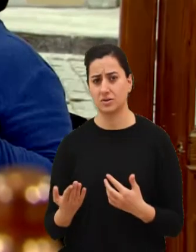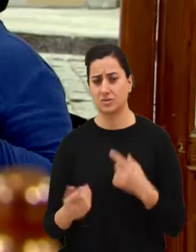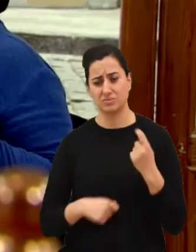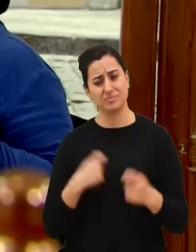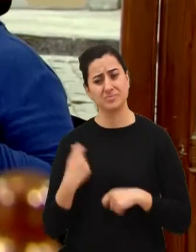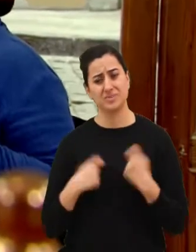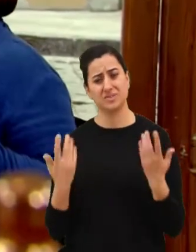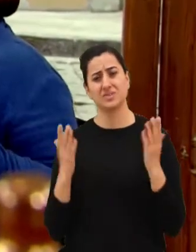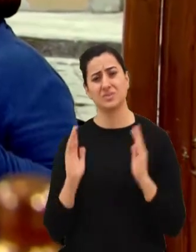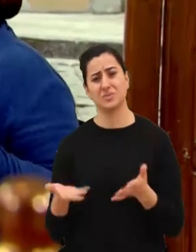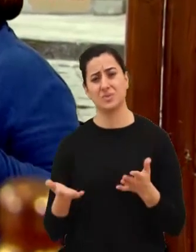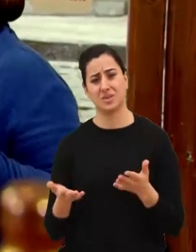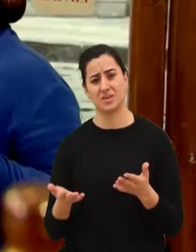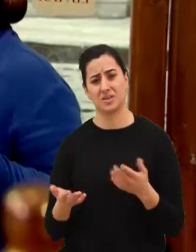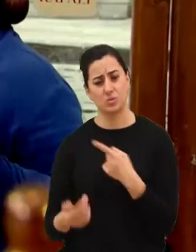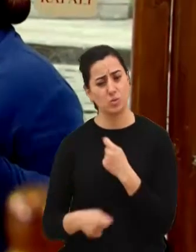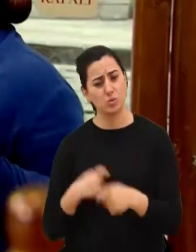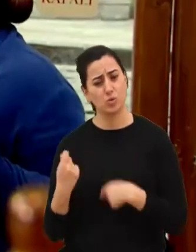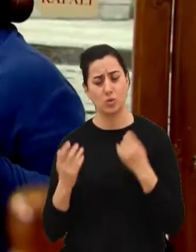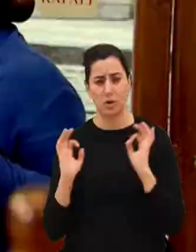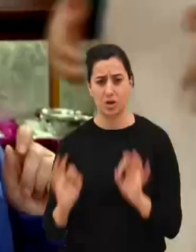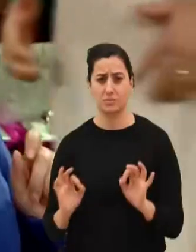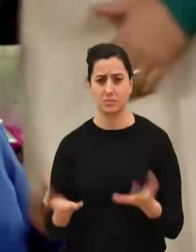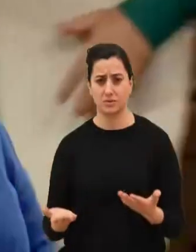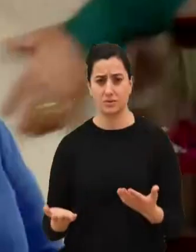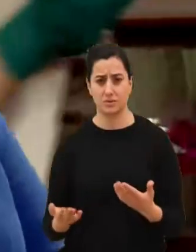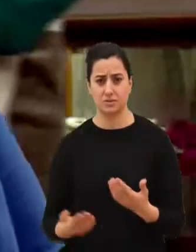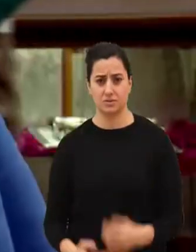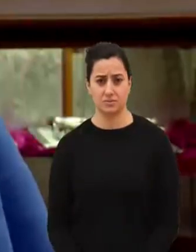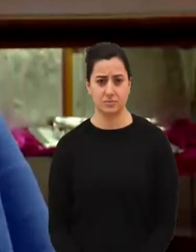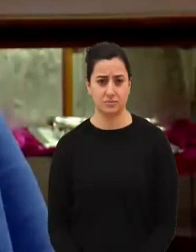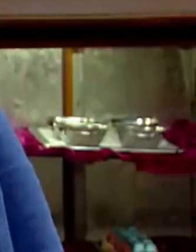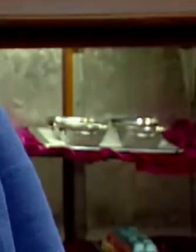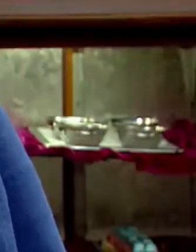icat çıkartıyorsun ya. İcat çıkarma dedikçe icat çıkartıyorsun. Mucitleri geçtin ya.